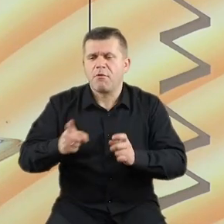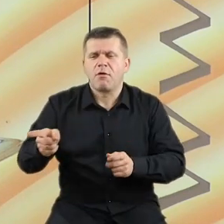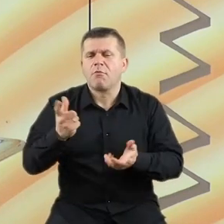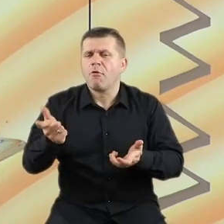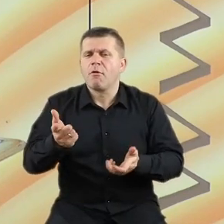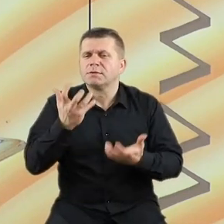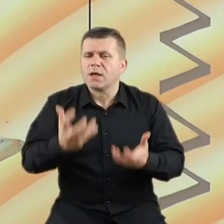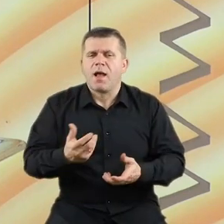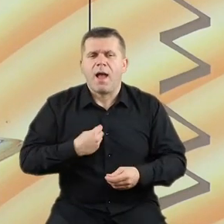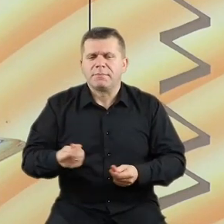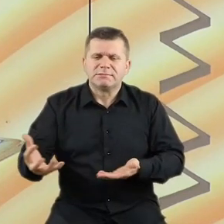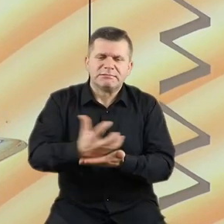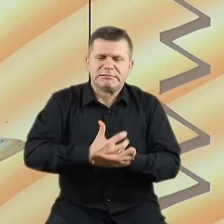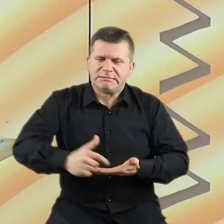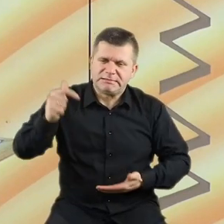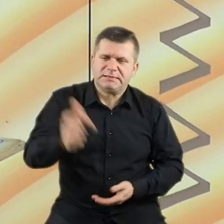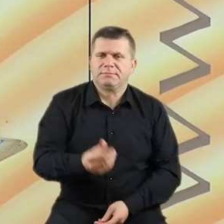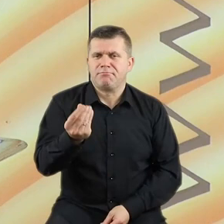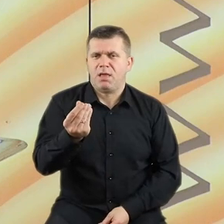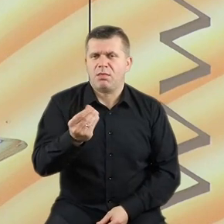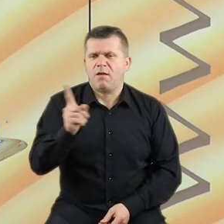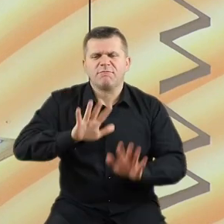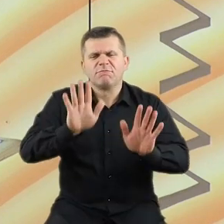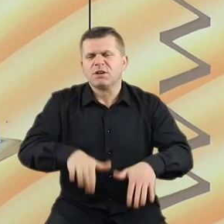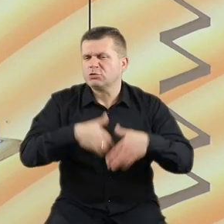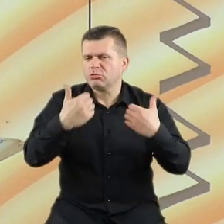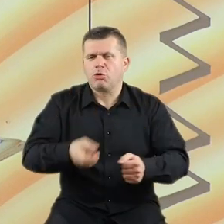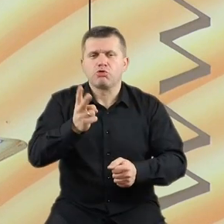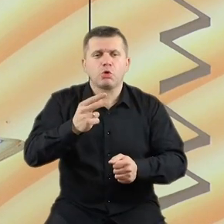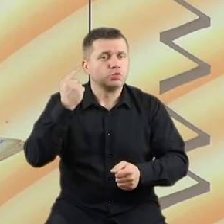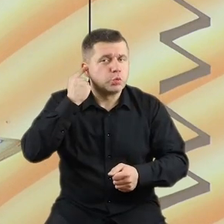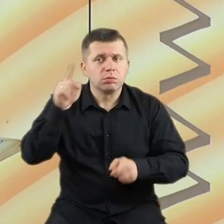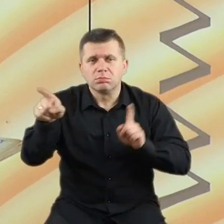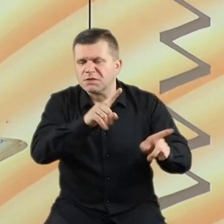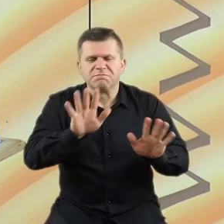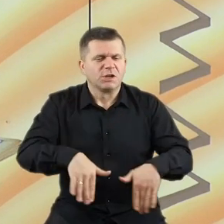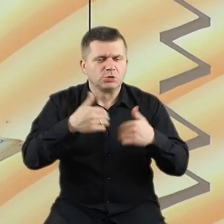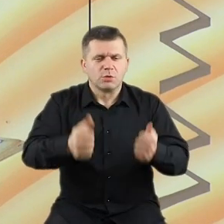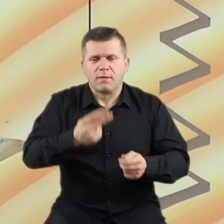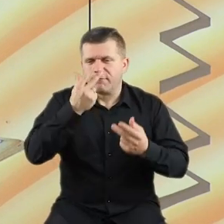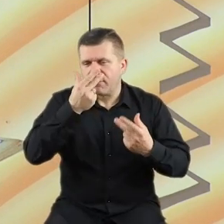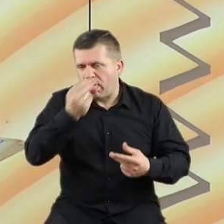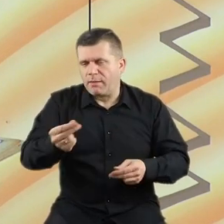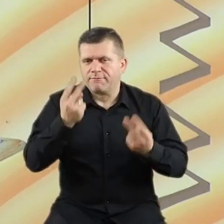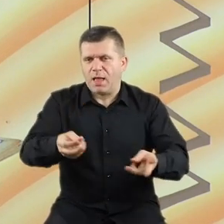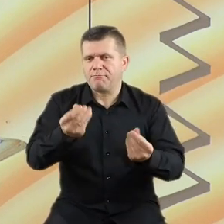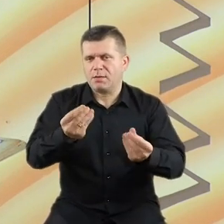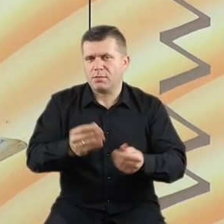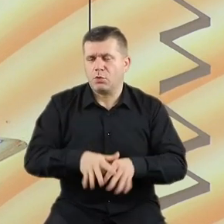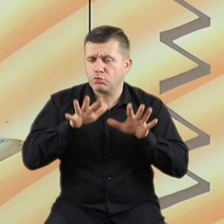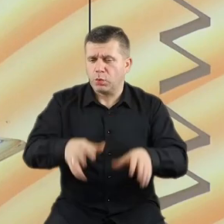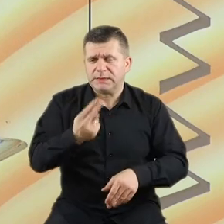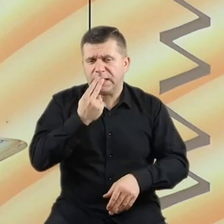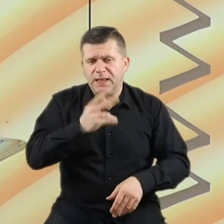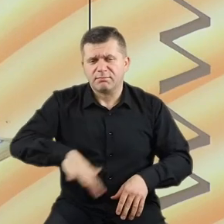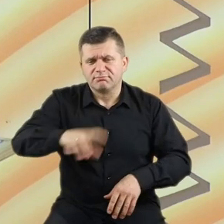żeby się nachapać pieniędzy i było mu wszystko jedno, komu służy, jakiemu panu. No i podejrzewam, że dużo hitlerowców